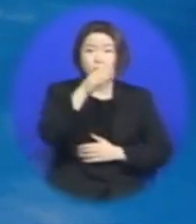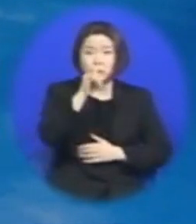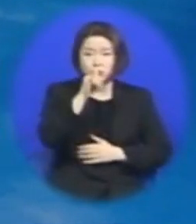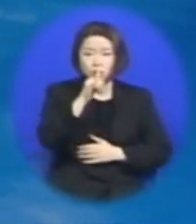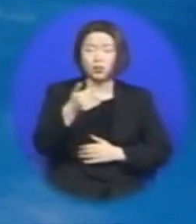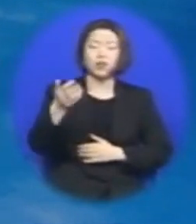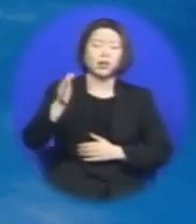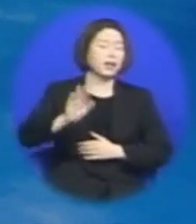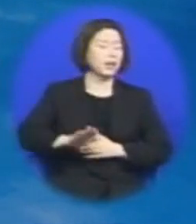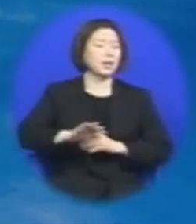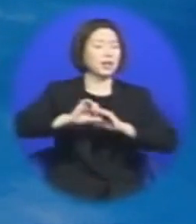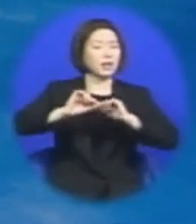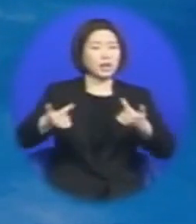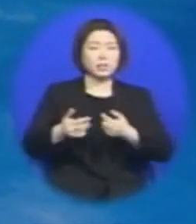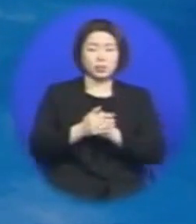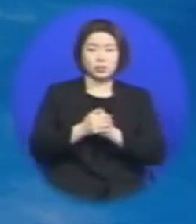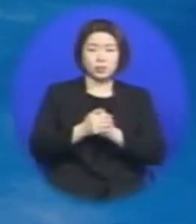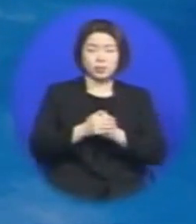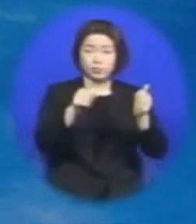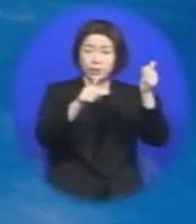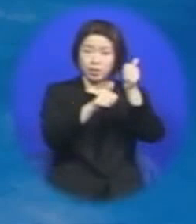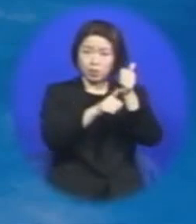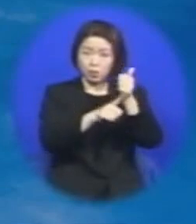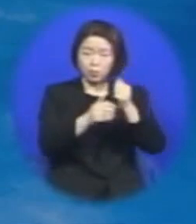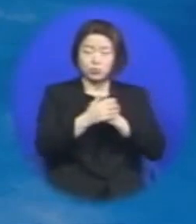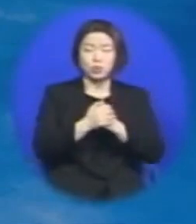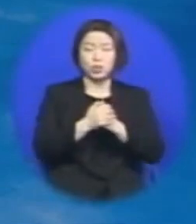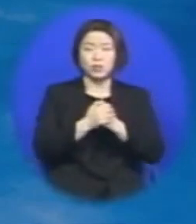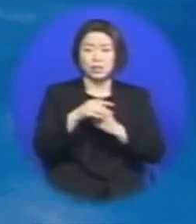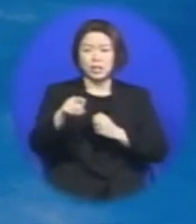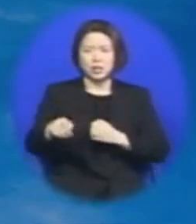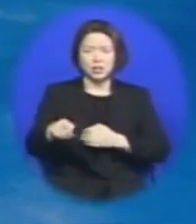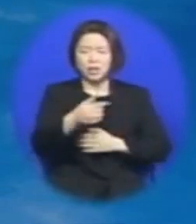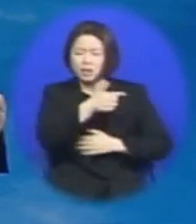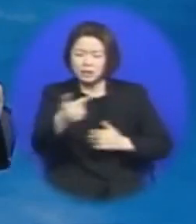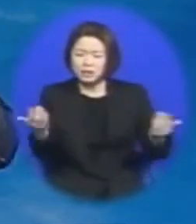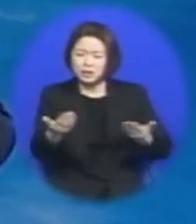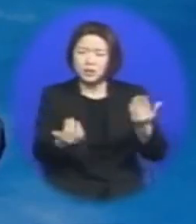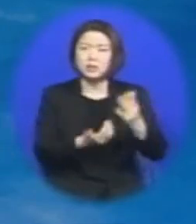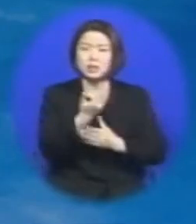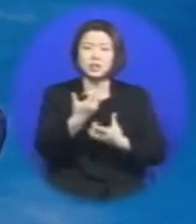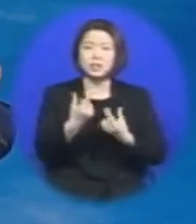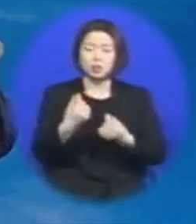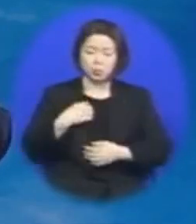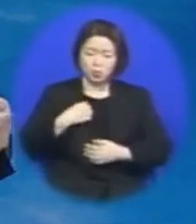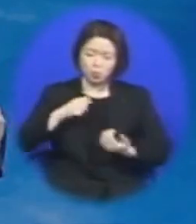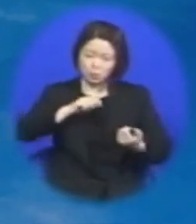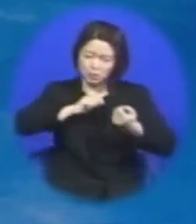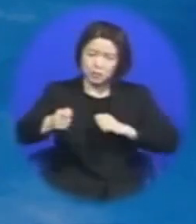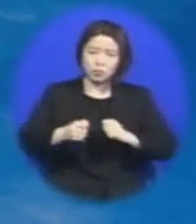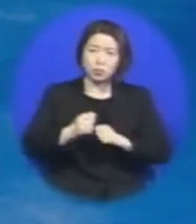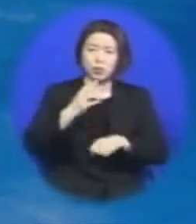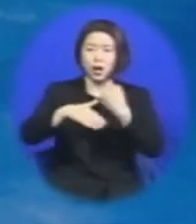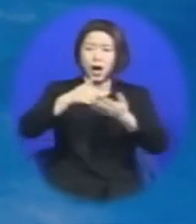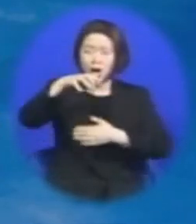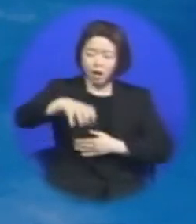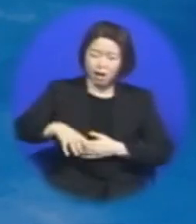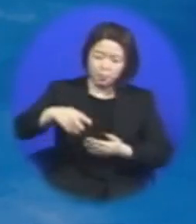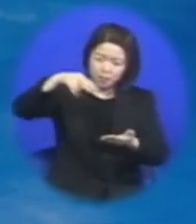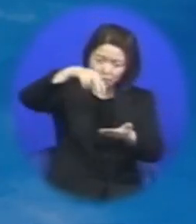여호수아는 그게 세상 없이 큰일인 것처럼 옷을 찍고 장로들과 함께 하나님 앞에 나가 무릎을